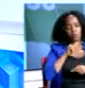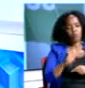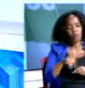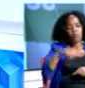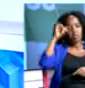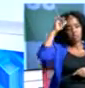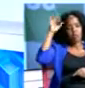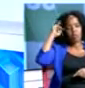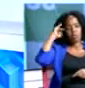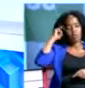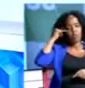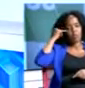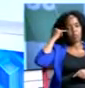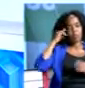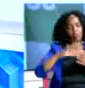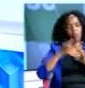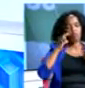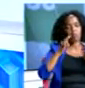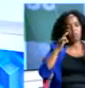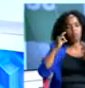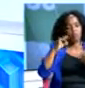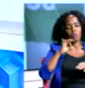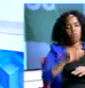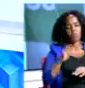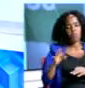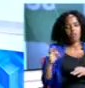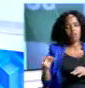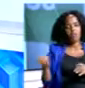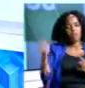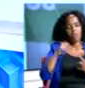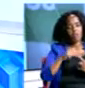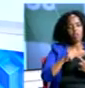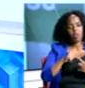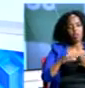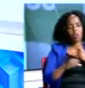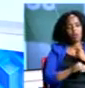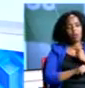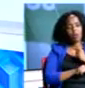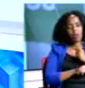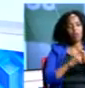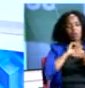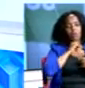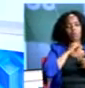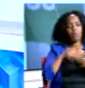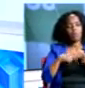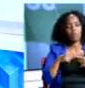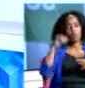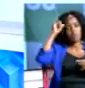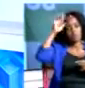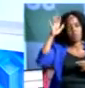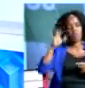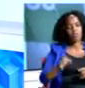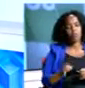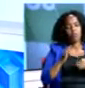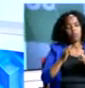Jaappaan kun nama Finfinnee argee yoo ta'e dabarsee yoo ta'e namni Finfinnee kun gara Gola Oromiyaa bakka ta'etti yoo deeme nama sanattis dabarsuu danda'a.